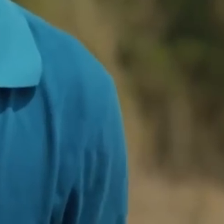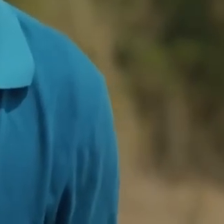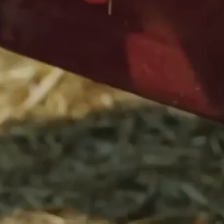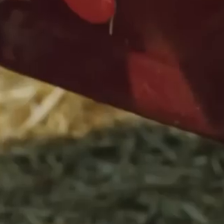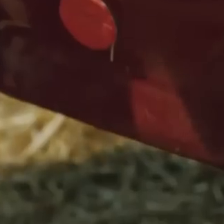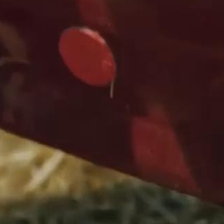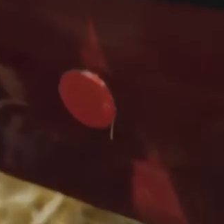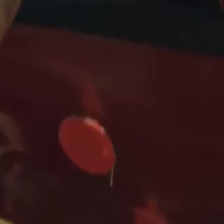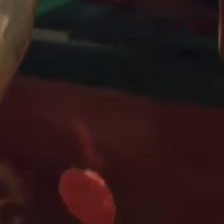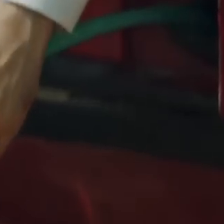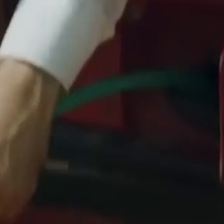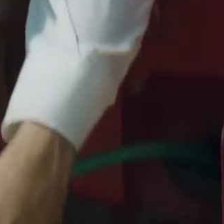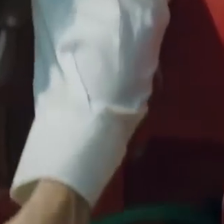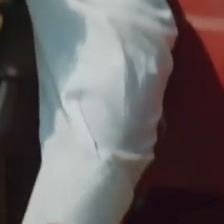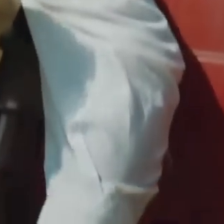doldurdu.